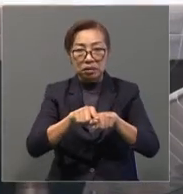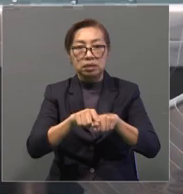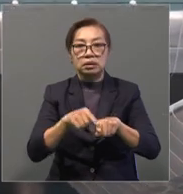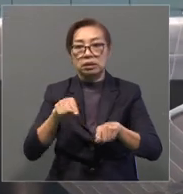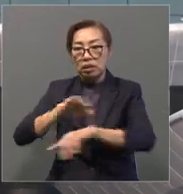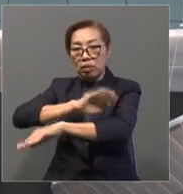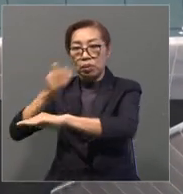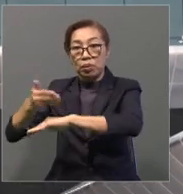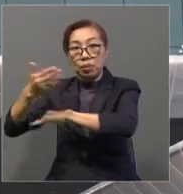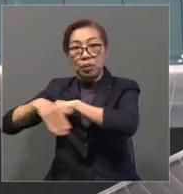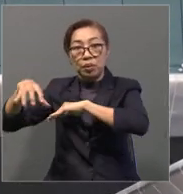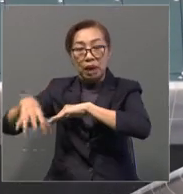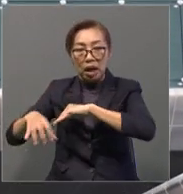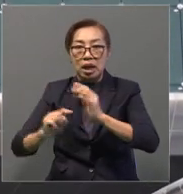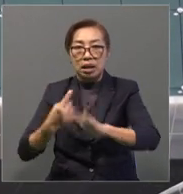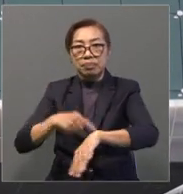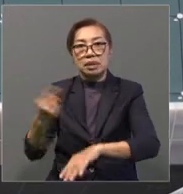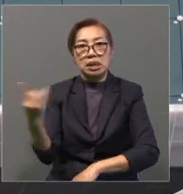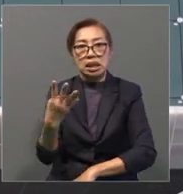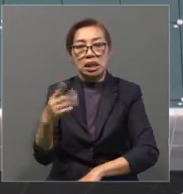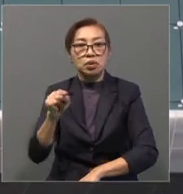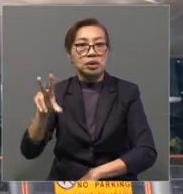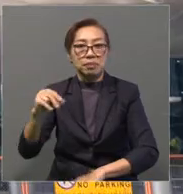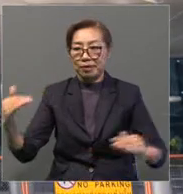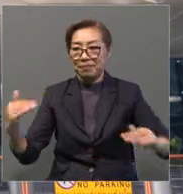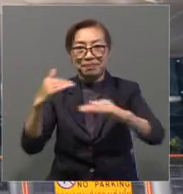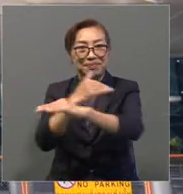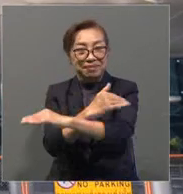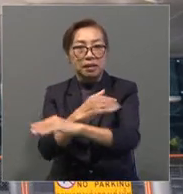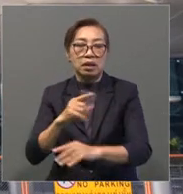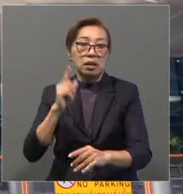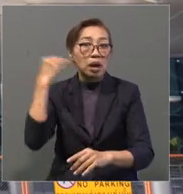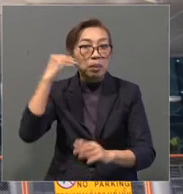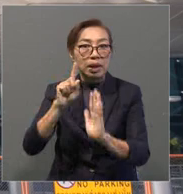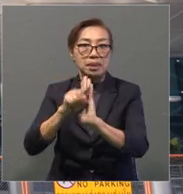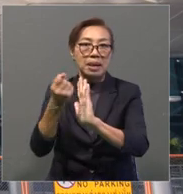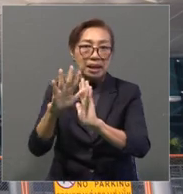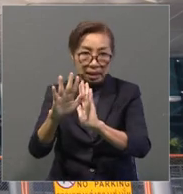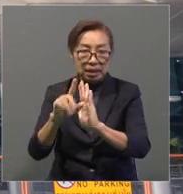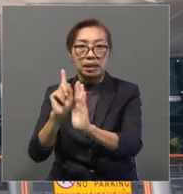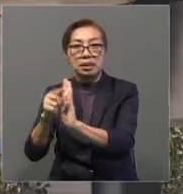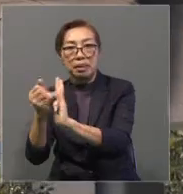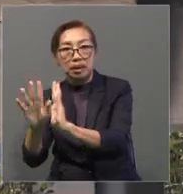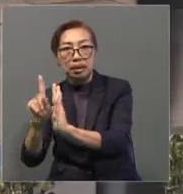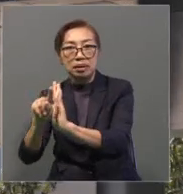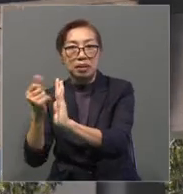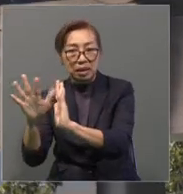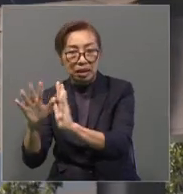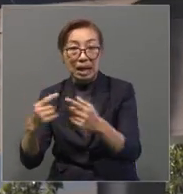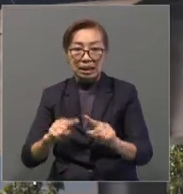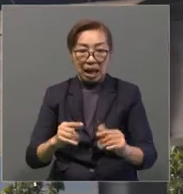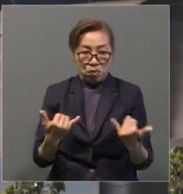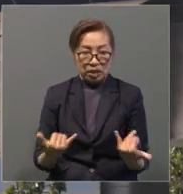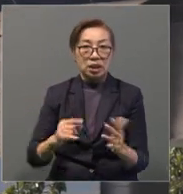ไฟกรุงเทพฯ -หัวลำโพงในเวลา 4:30นโดยจะมีความถี่ในการปล่อยรถทุกๆ 5นาทีแต่ว่าเฉพาะวันที่19